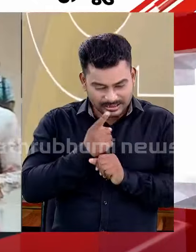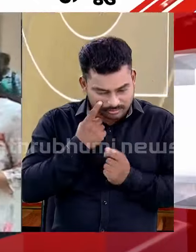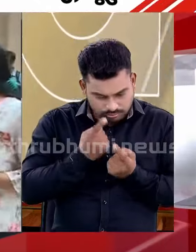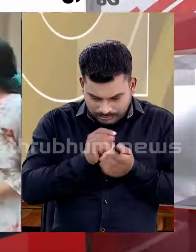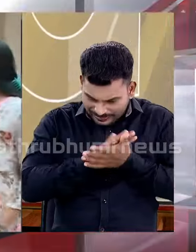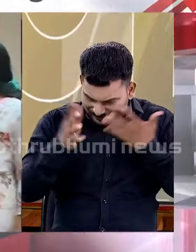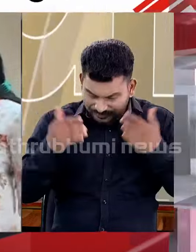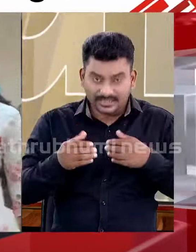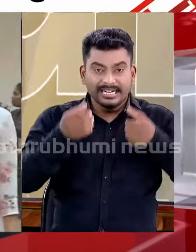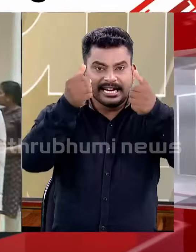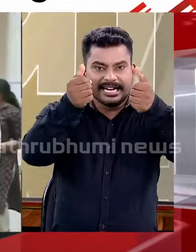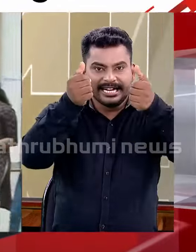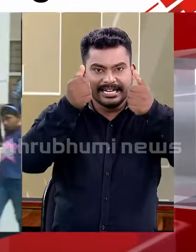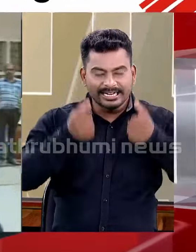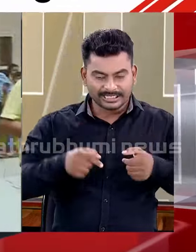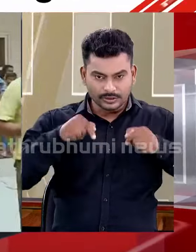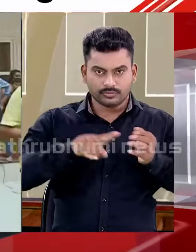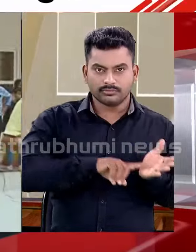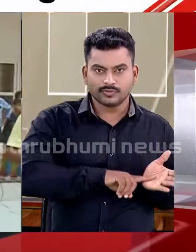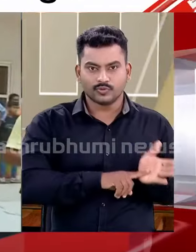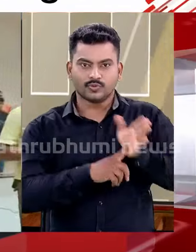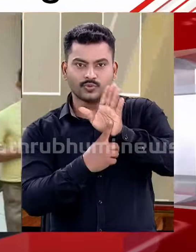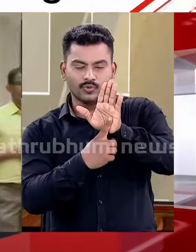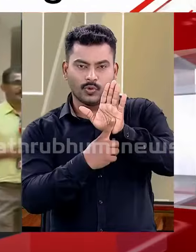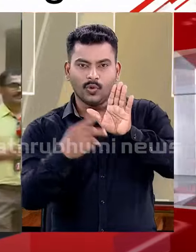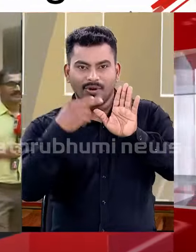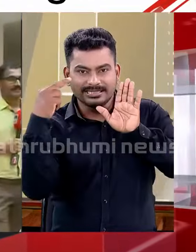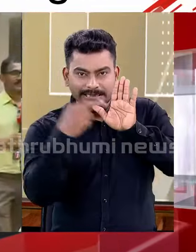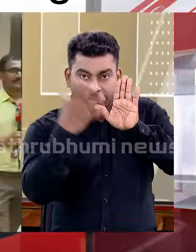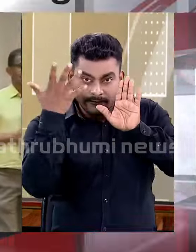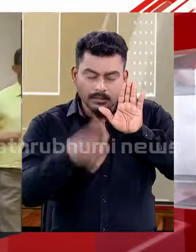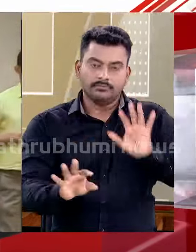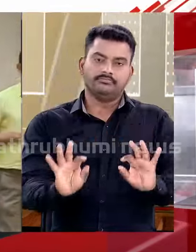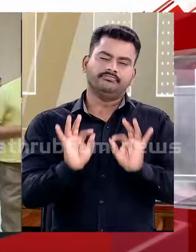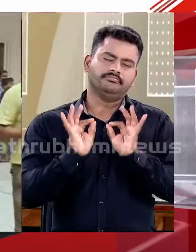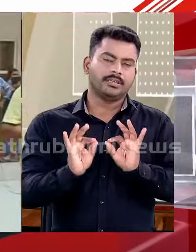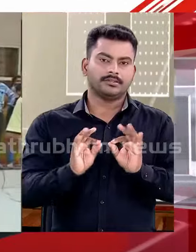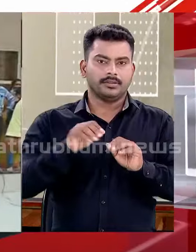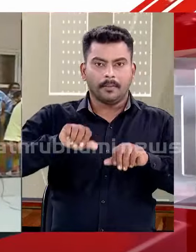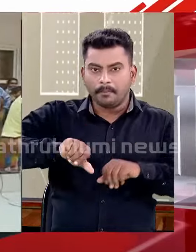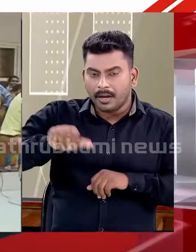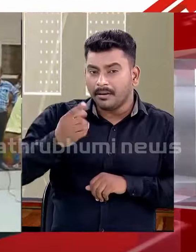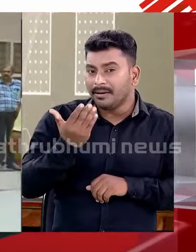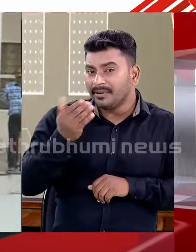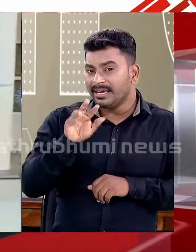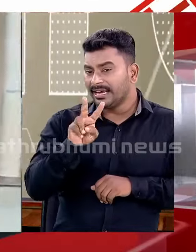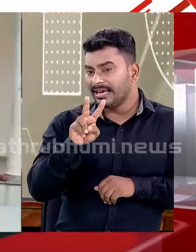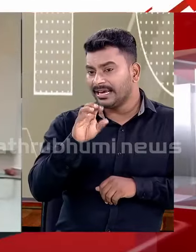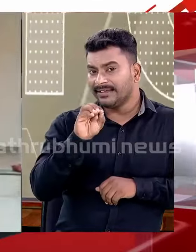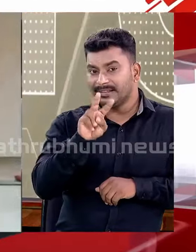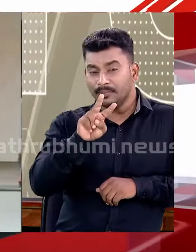മാർക്ക് കൊടുക്കുന്നു എന്നുള്ളൊരു ചോദ്യം അവിടെ ഉണ്ടായെന്ന് തോന്നുന്നു. അപ്പോൾ കഴിഞ്ഞ തവണ റിസൾട്ട് വന്നപ്പോഴൊക്കെ അങ്ങനെ ചില വിമർശനങ്ങളൊക്കെ ഉണ്ടായി. പക്ഷേ ചില